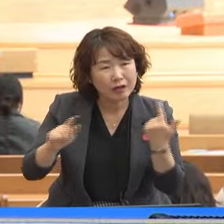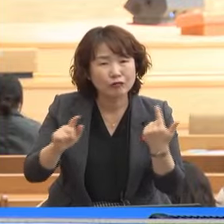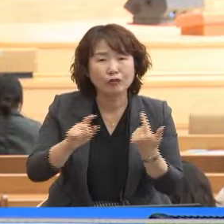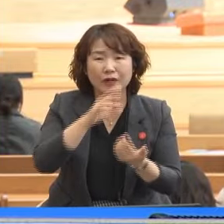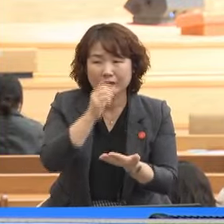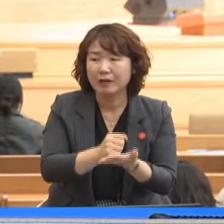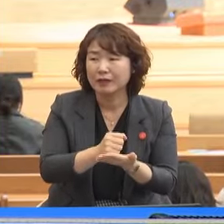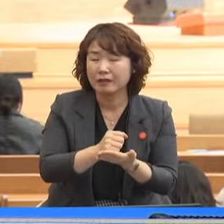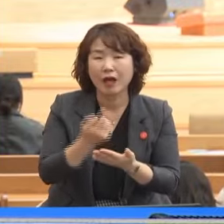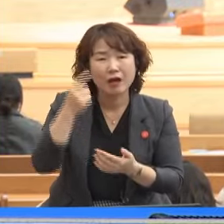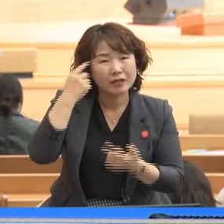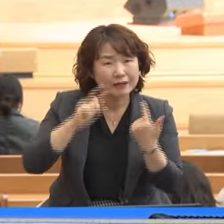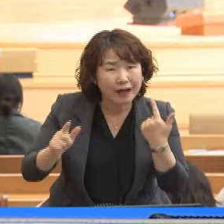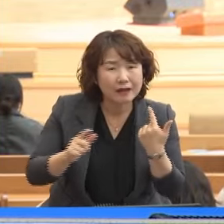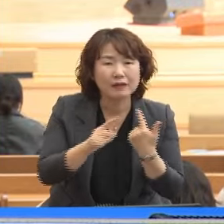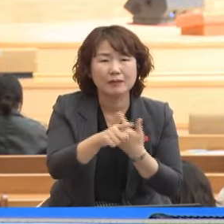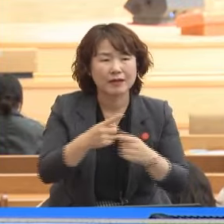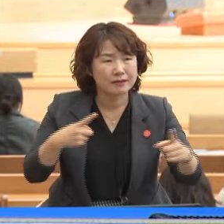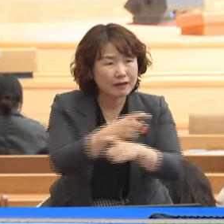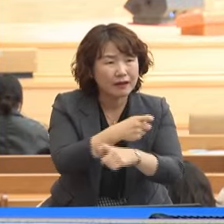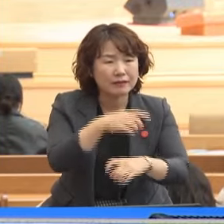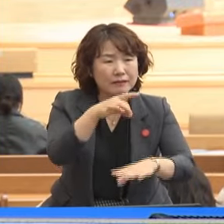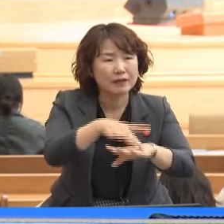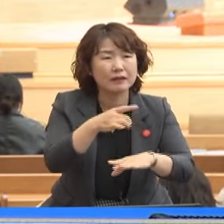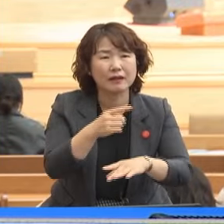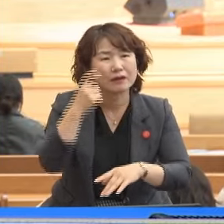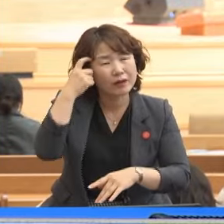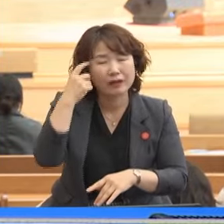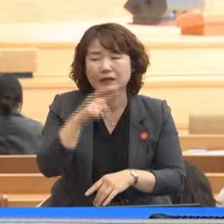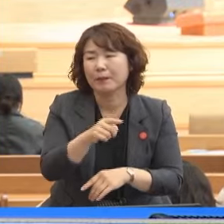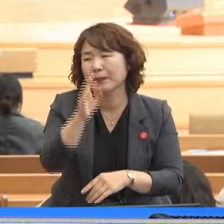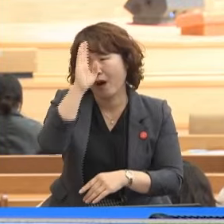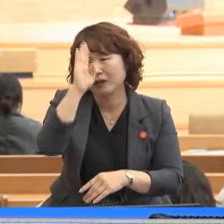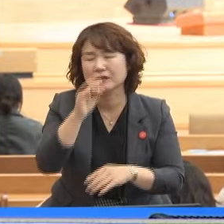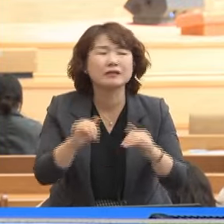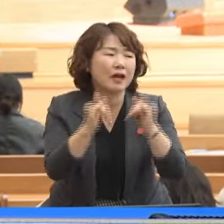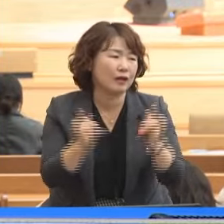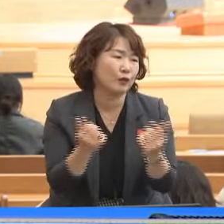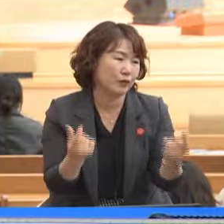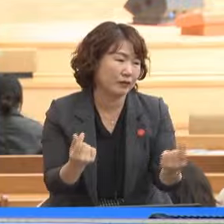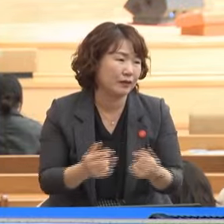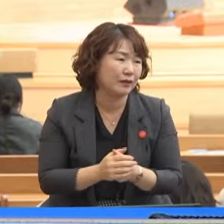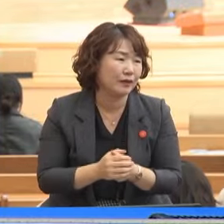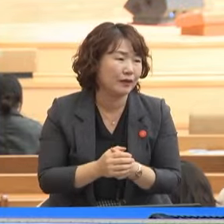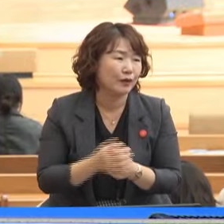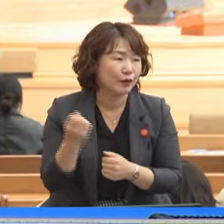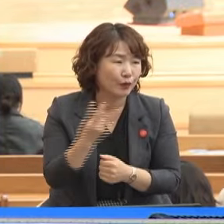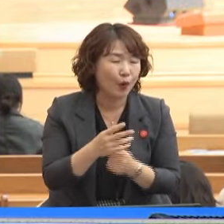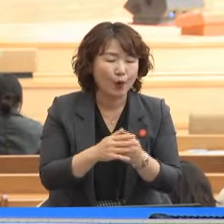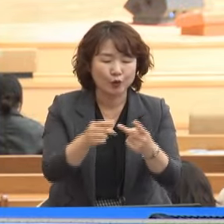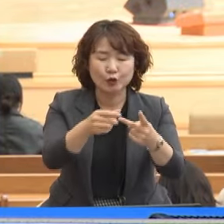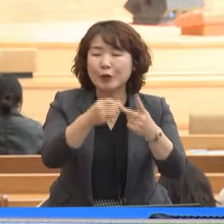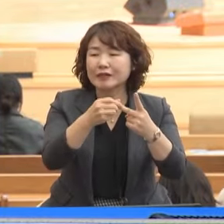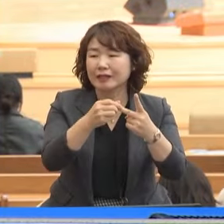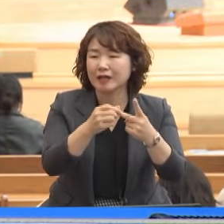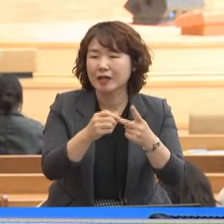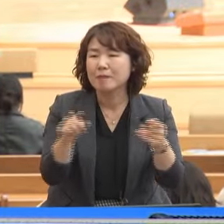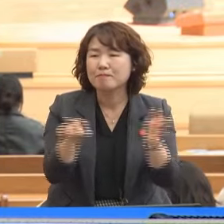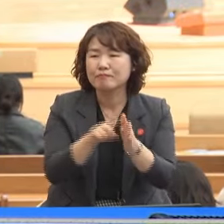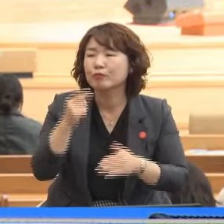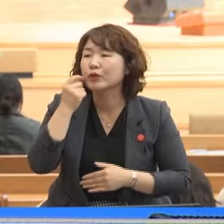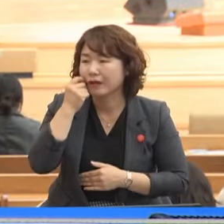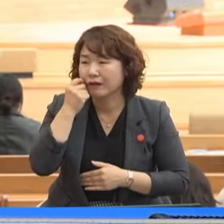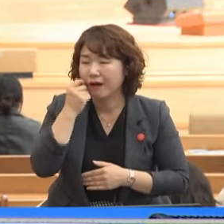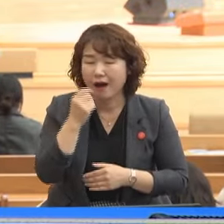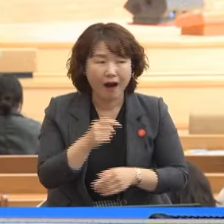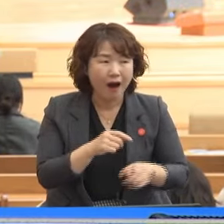적의로 대한다? 그 사회가 병들었다라는 증거죠. 두 번째 병든 사회의 특징이 뭐냐? 불신입니다.